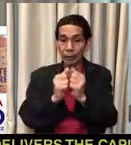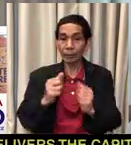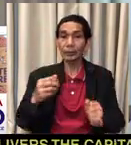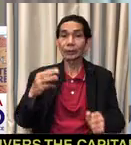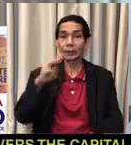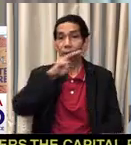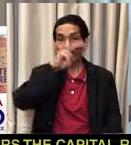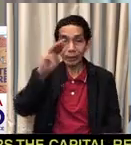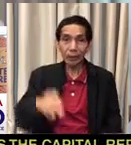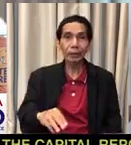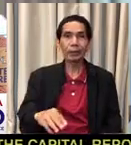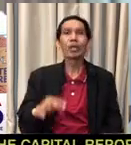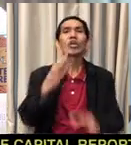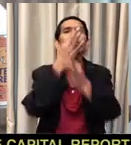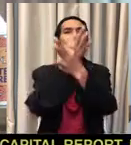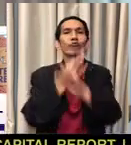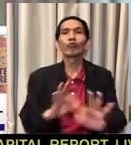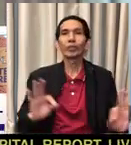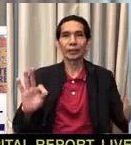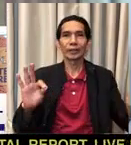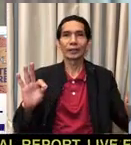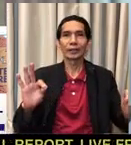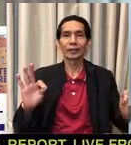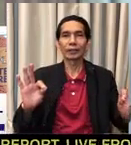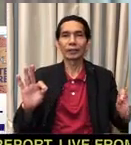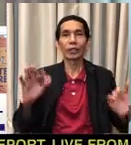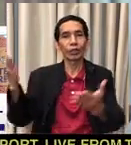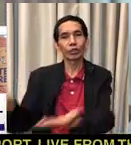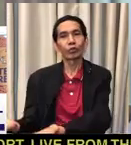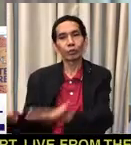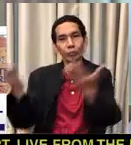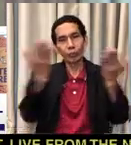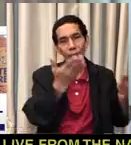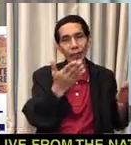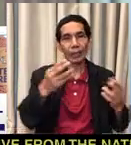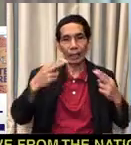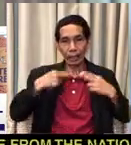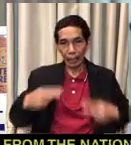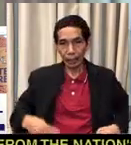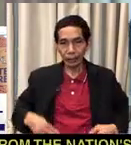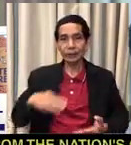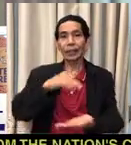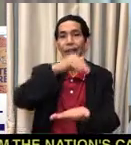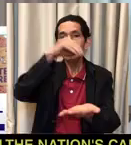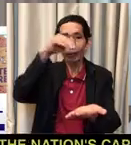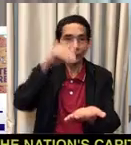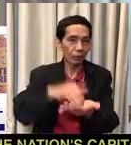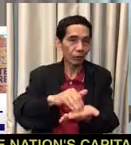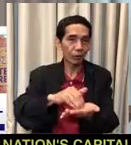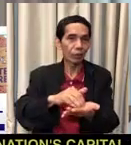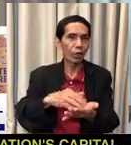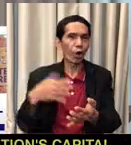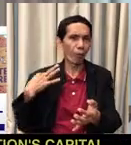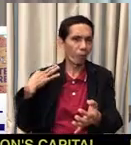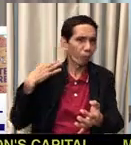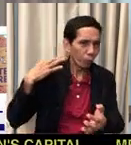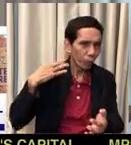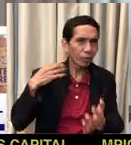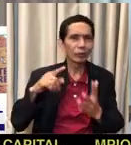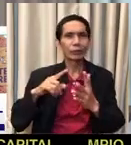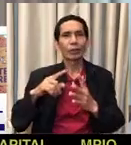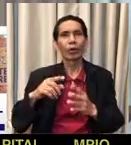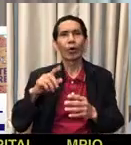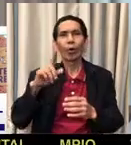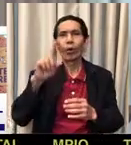Maynila. Libre. Dali nyo na po sa aming mga health center. Ikusa nyo na po. From